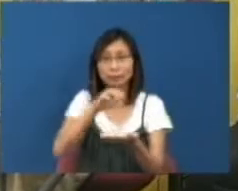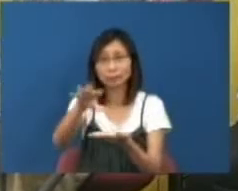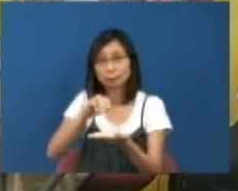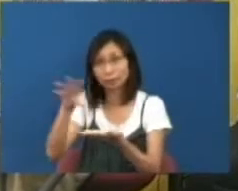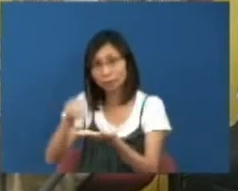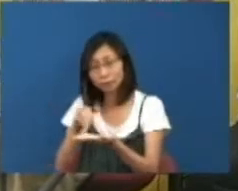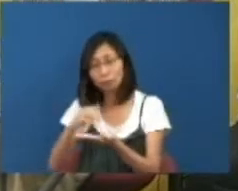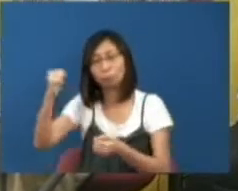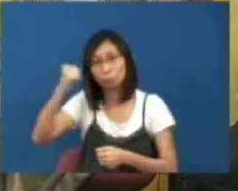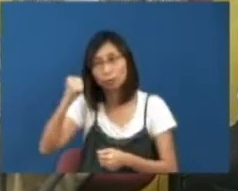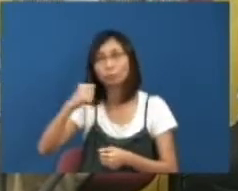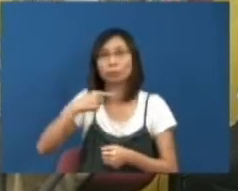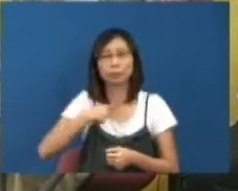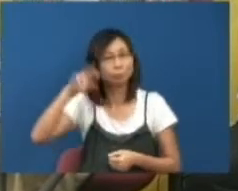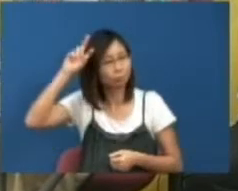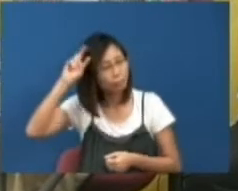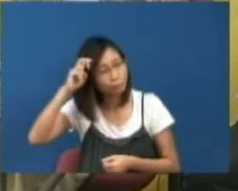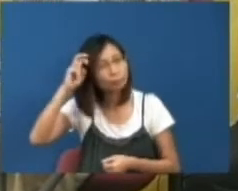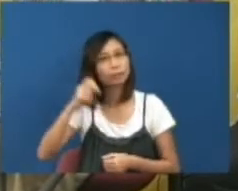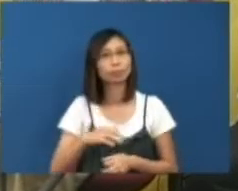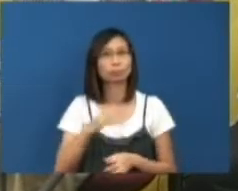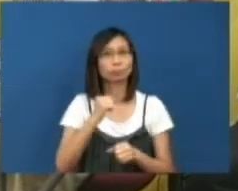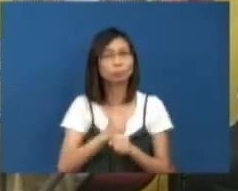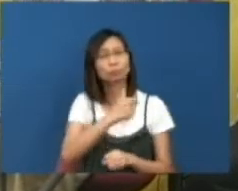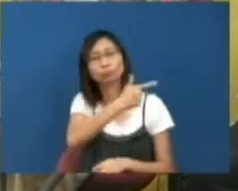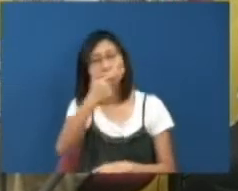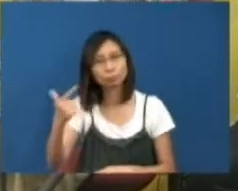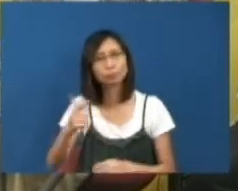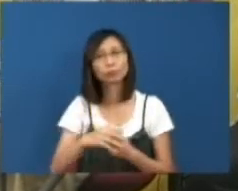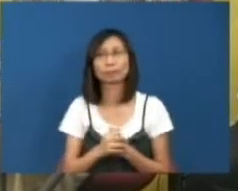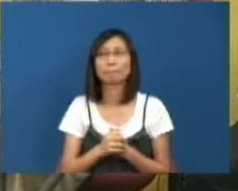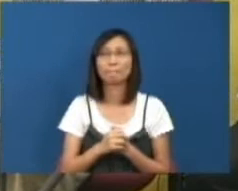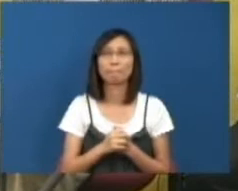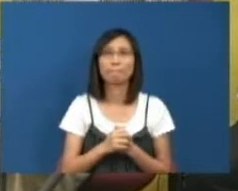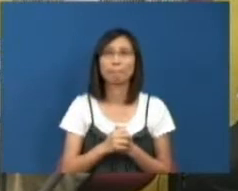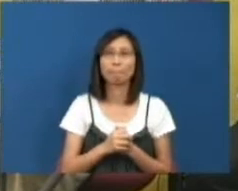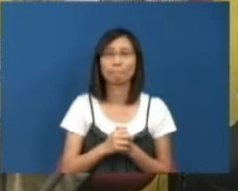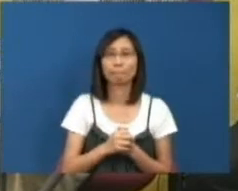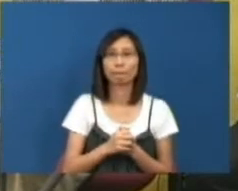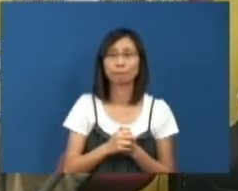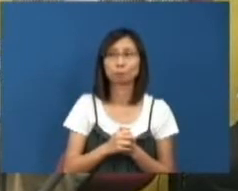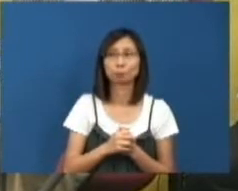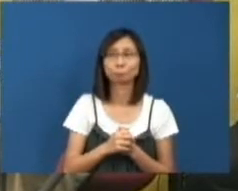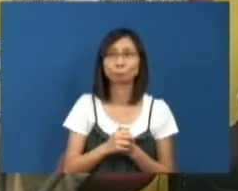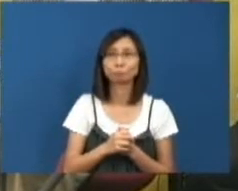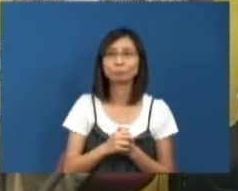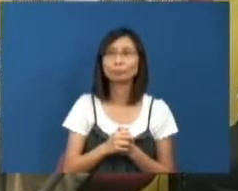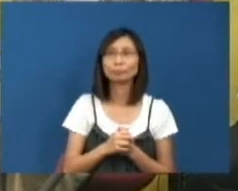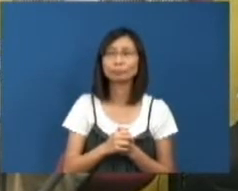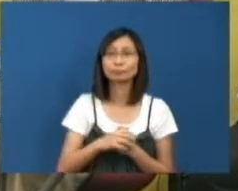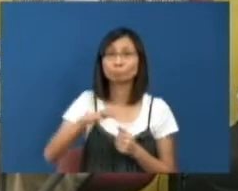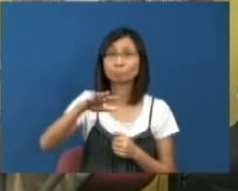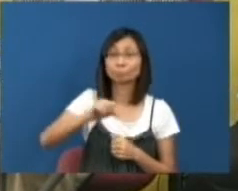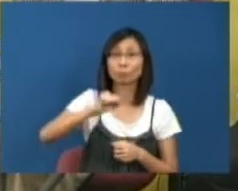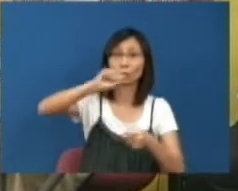啲能源翻嚟嗰度都去諗啲嘢嚟做啦嚇，當然第一個。咁啊，至於你話去用